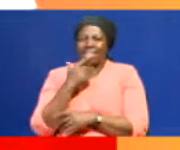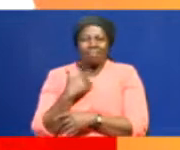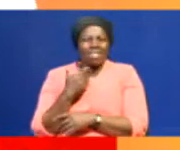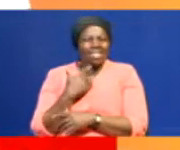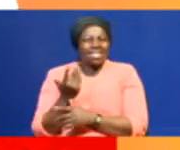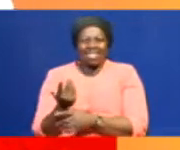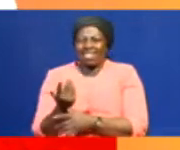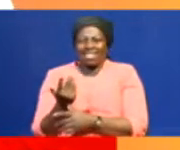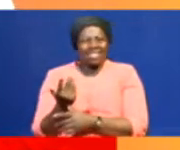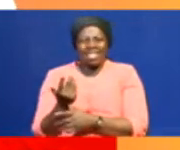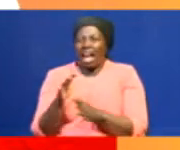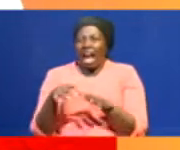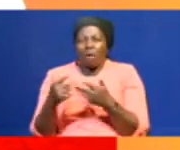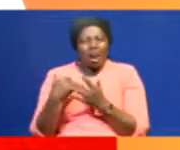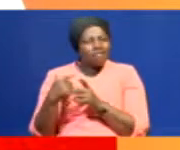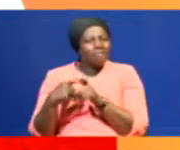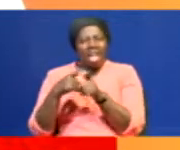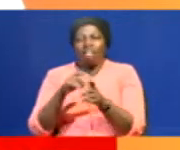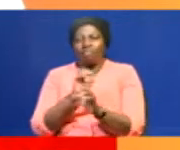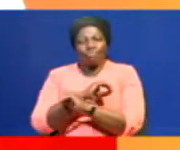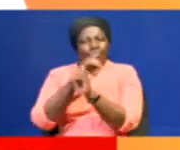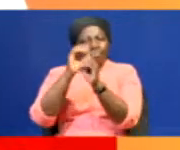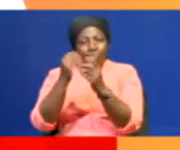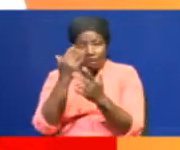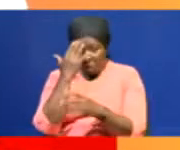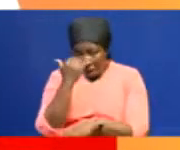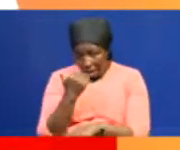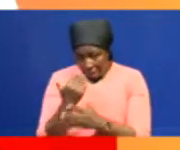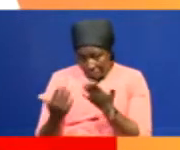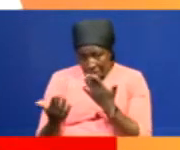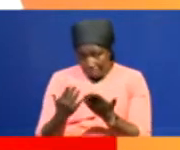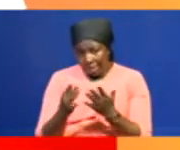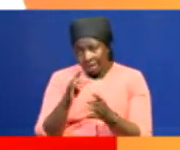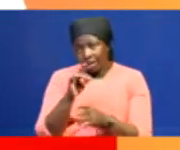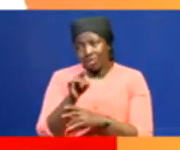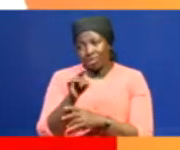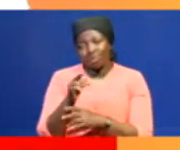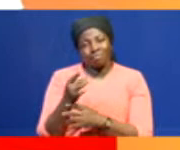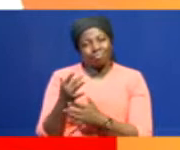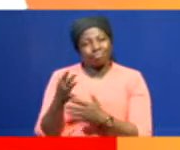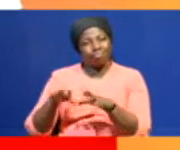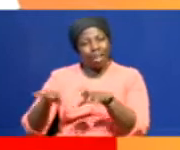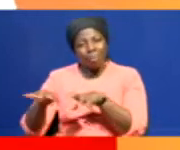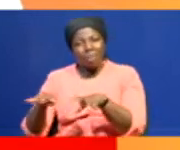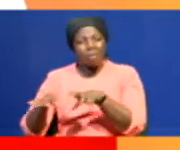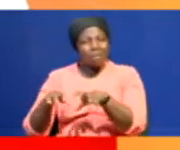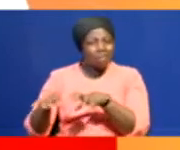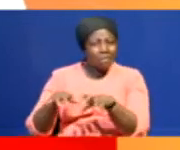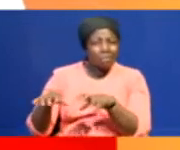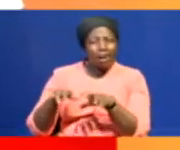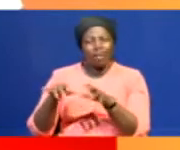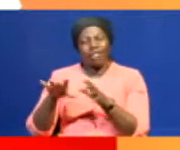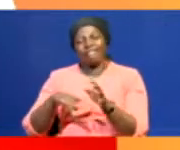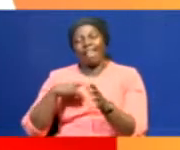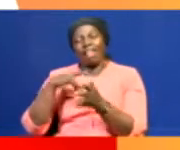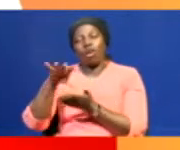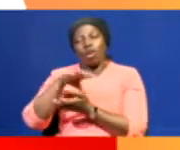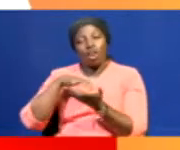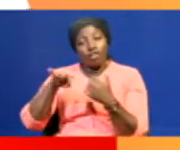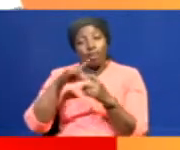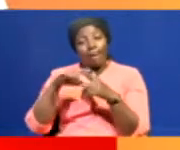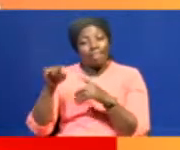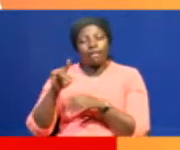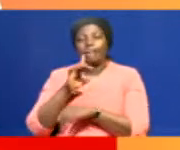nje. Sina zawadi nimekuja nayo. Kwa sababu pengine imekutingiza sana mpaka umechanganyikiwa, lakini hii